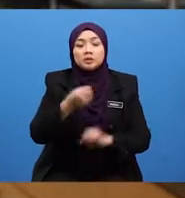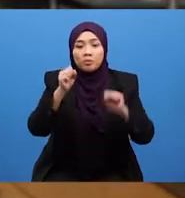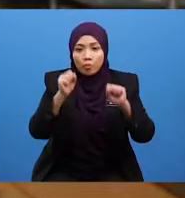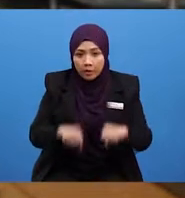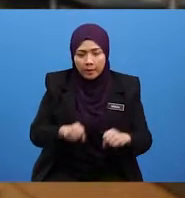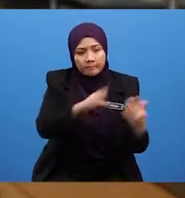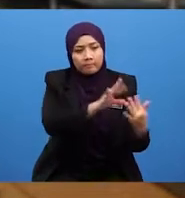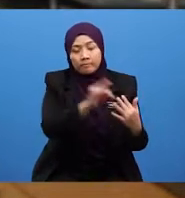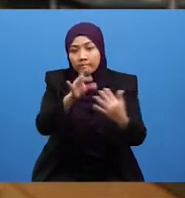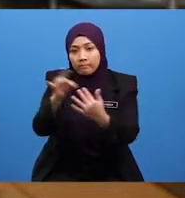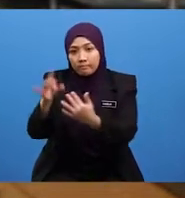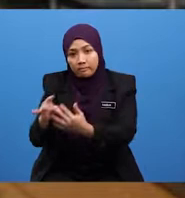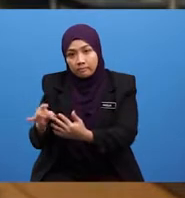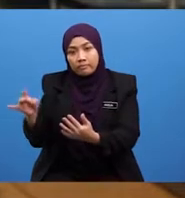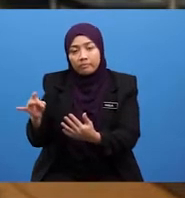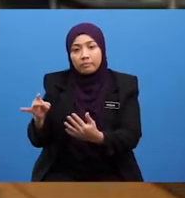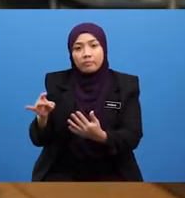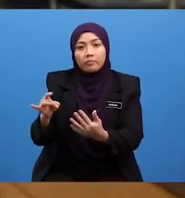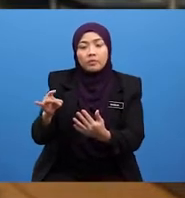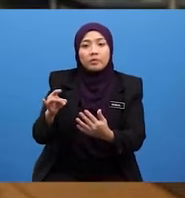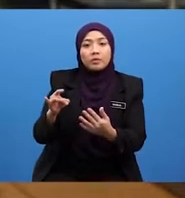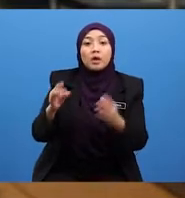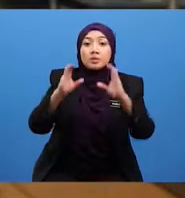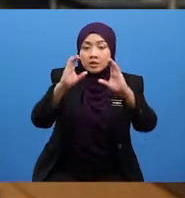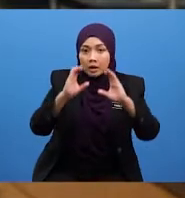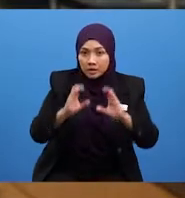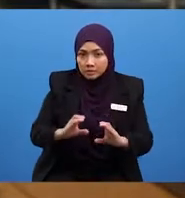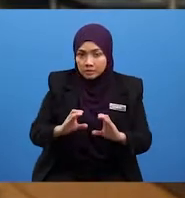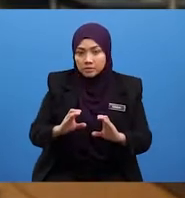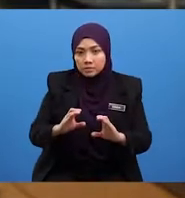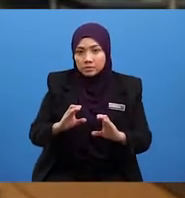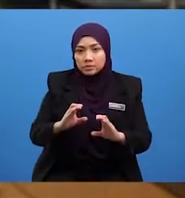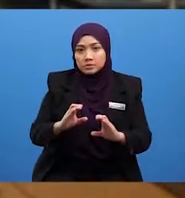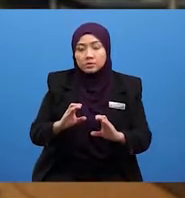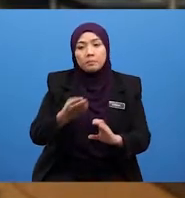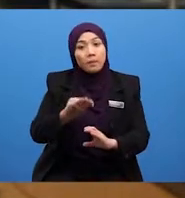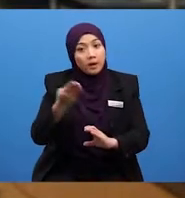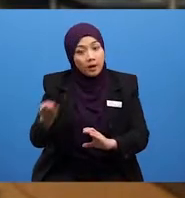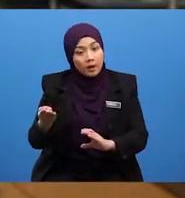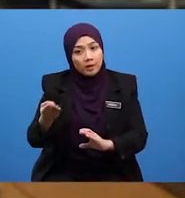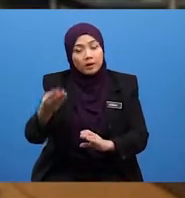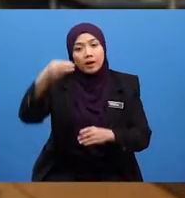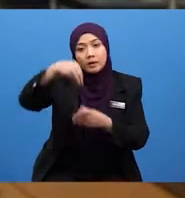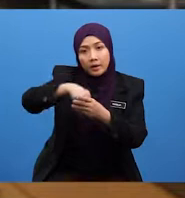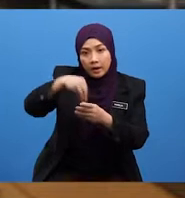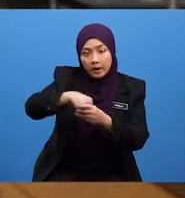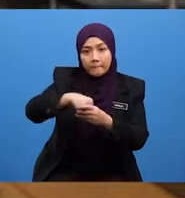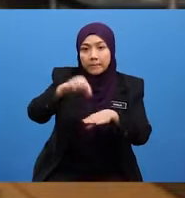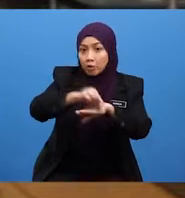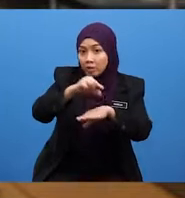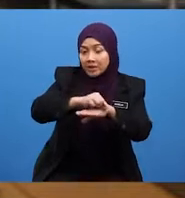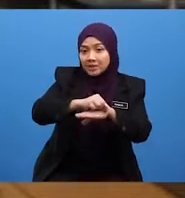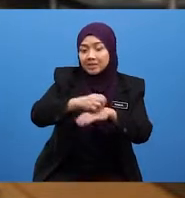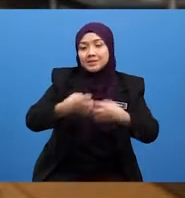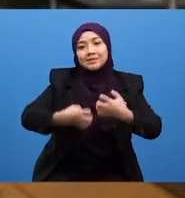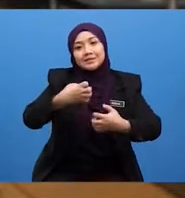dalam jangkauan yang lebih banyak penggunaan dan industri. Plastik yang